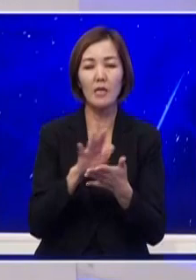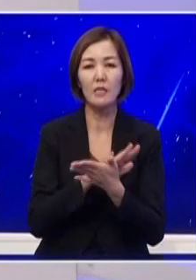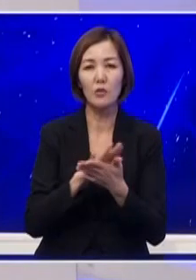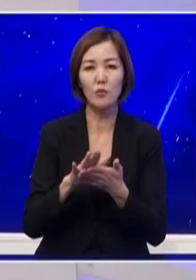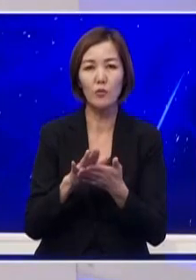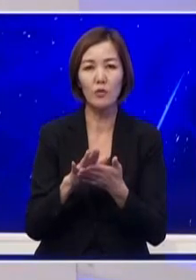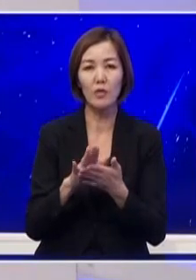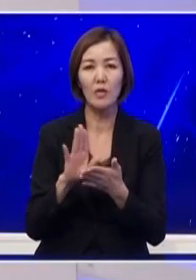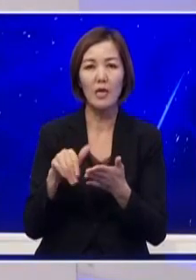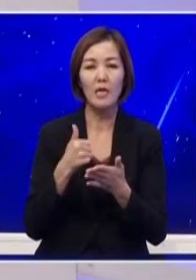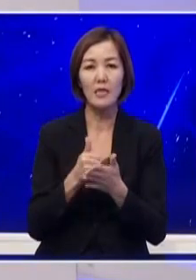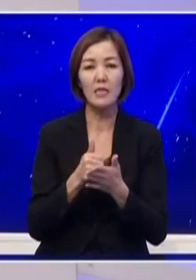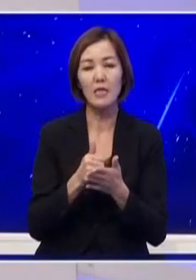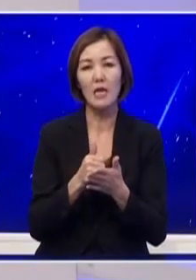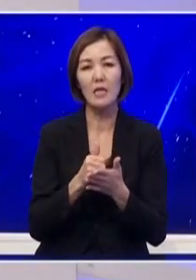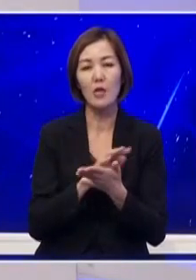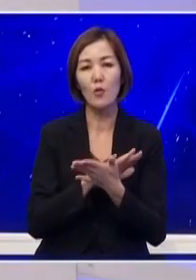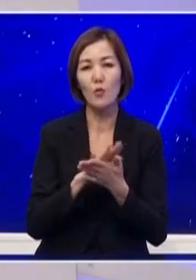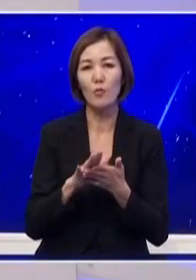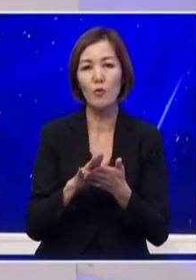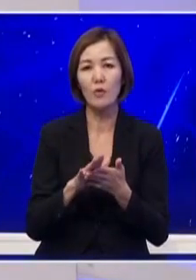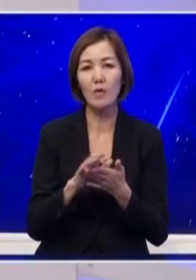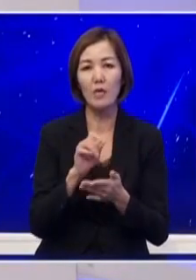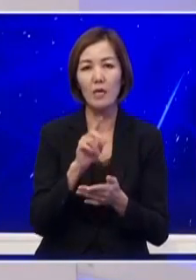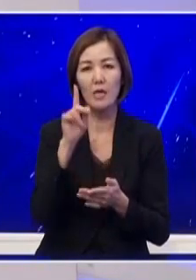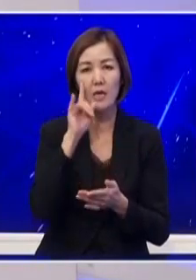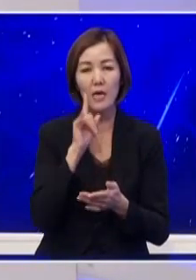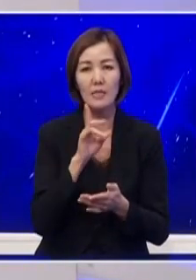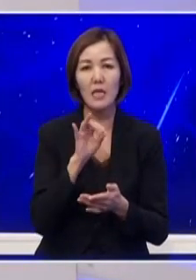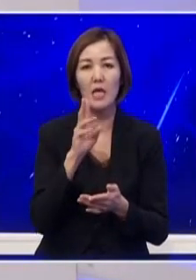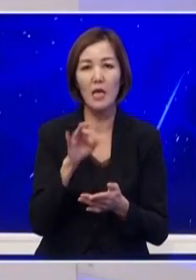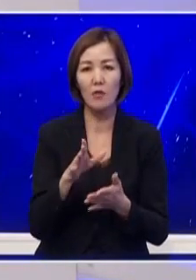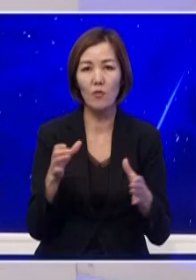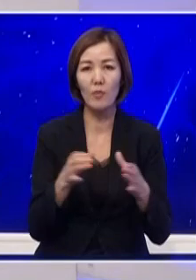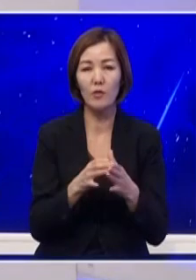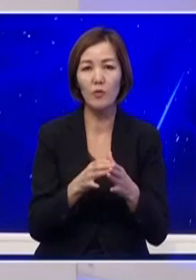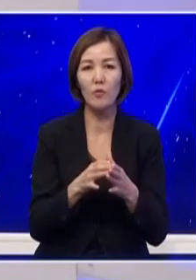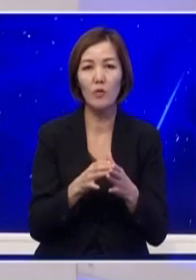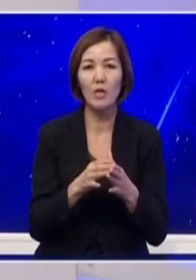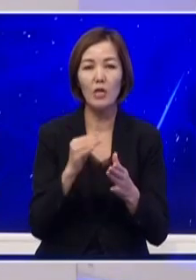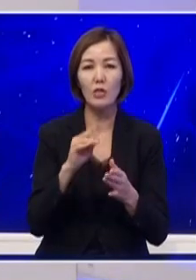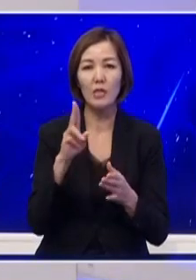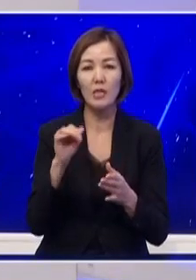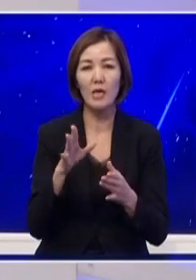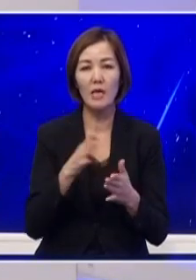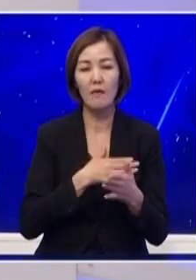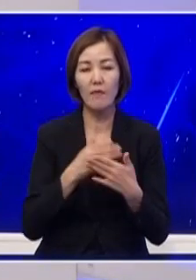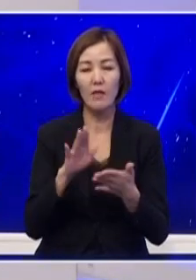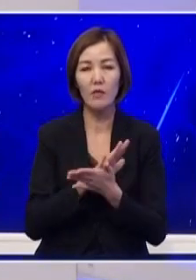В генеральной уборке участвовали КАЗ-Экопатруль, городской отдел ЖКХ и волонтеры. Подробнее в следующем